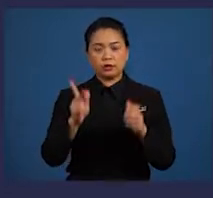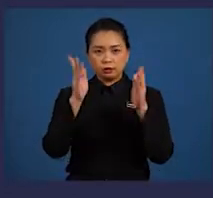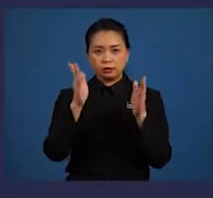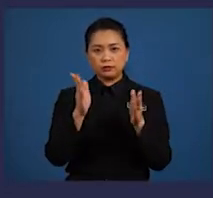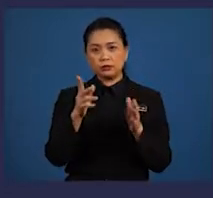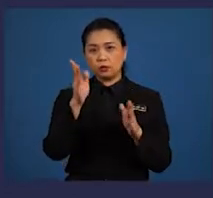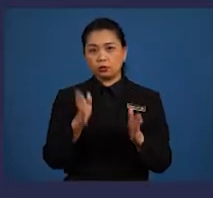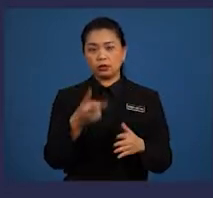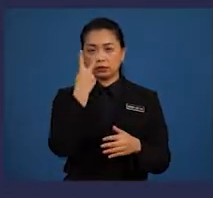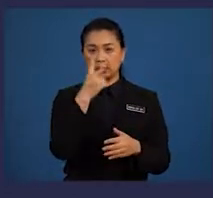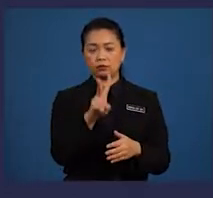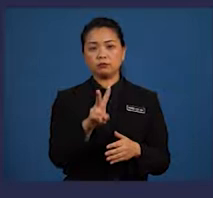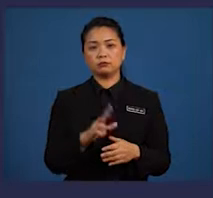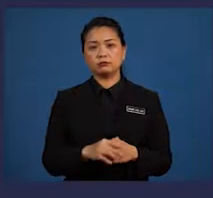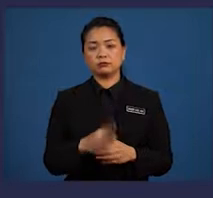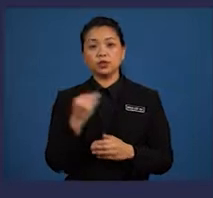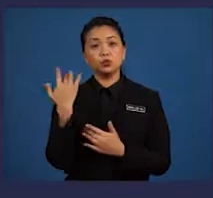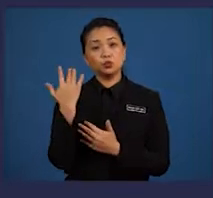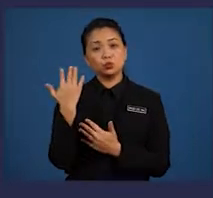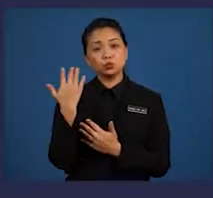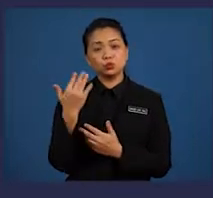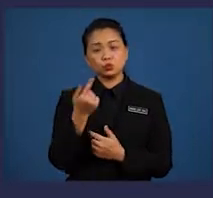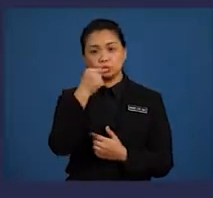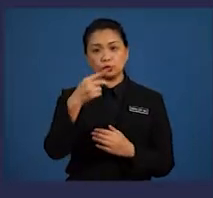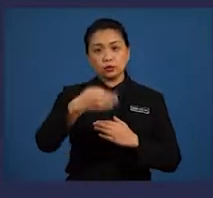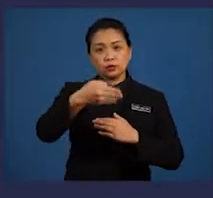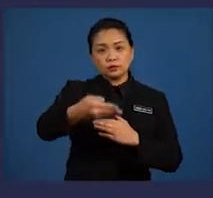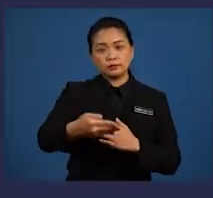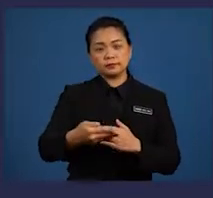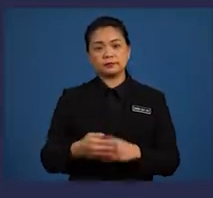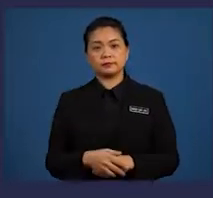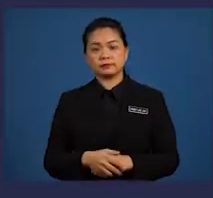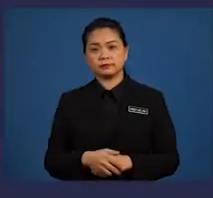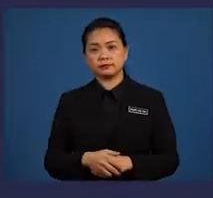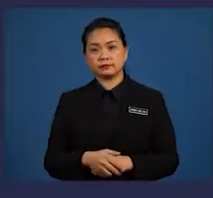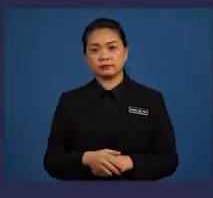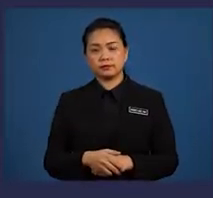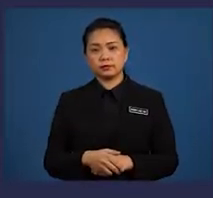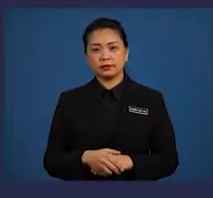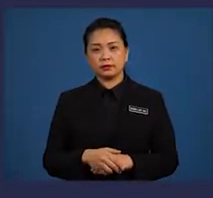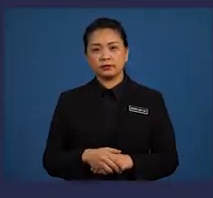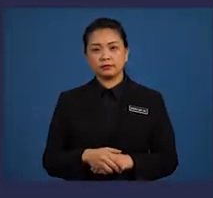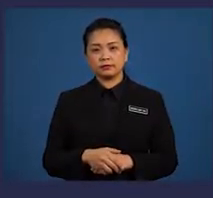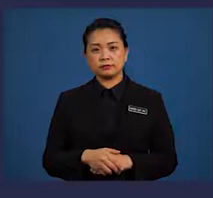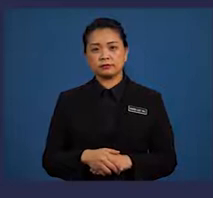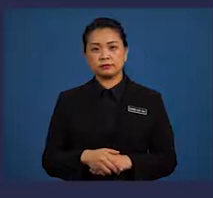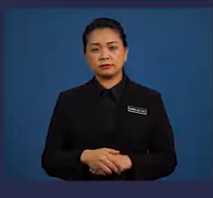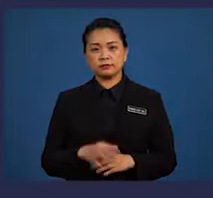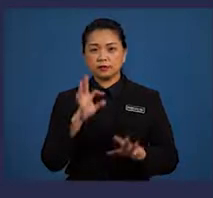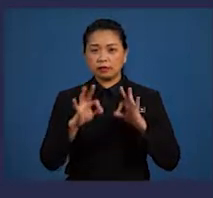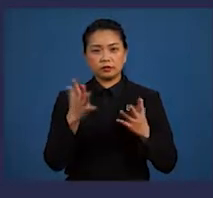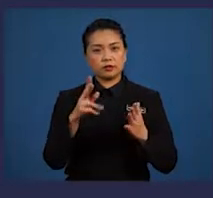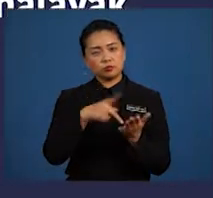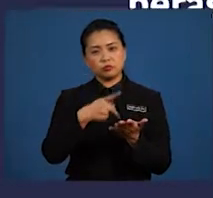the nanti-nanti paparan seterusnya tak Zombie tersebut sudah tentu paparan akan menjadi hamba dan kurang